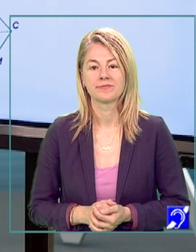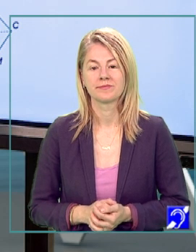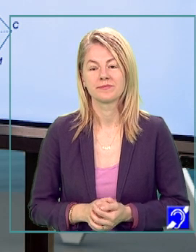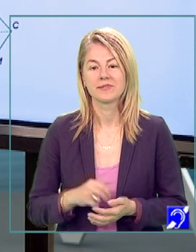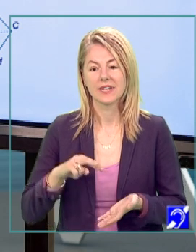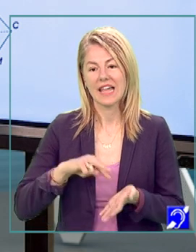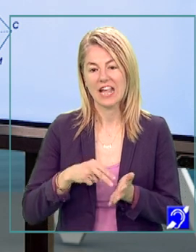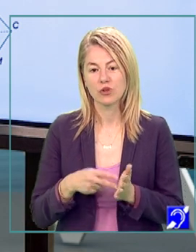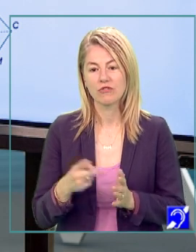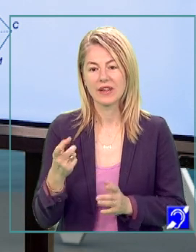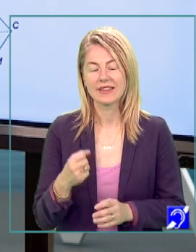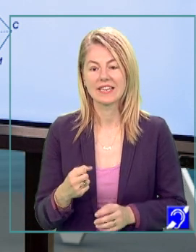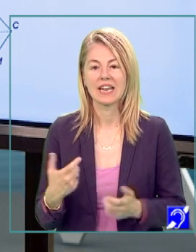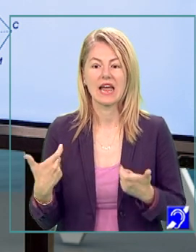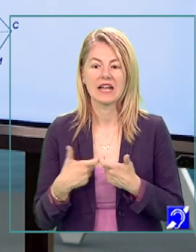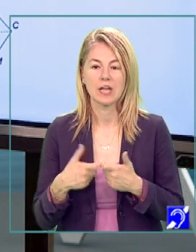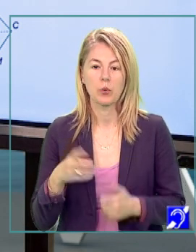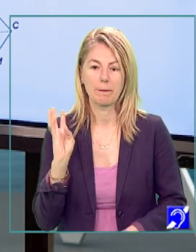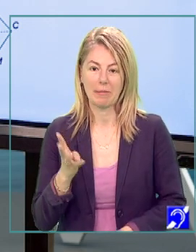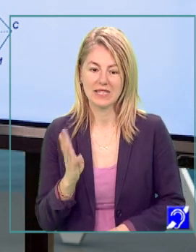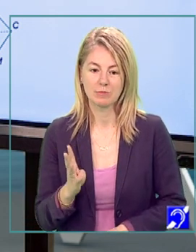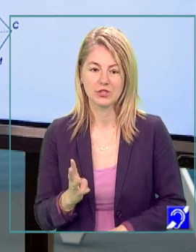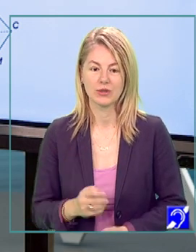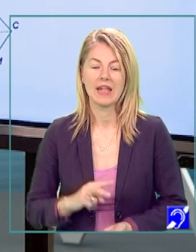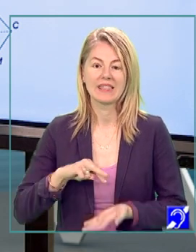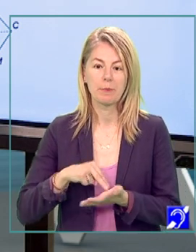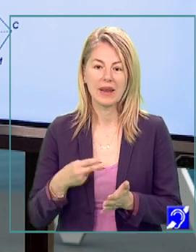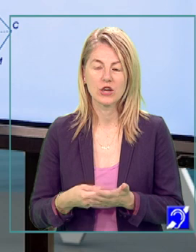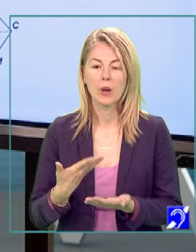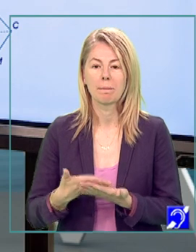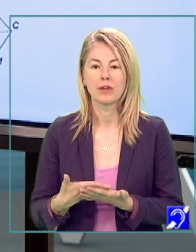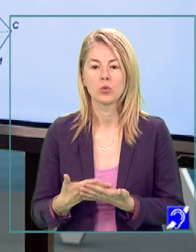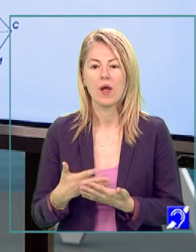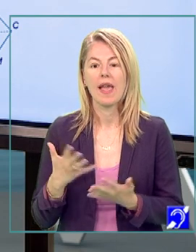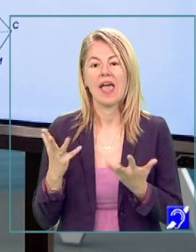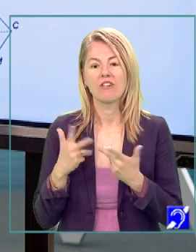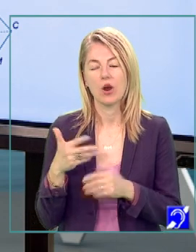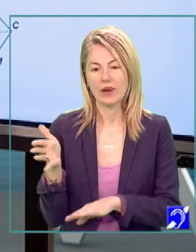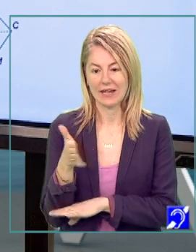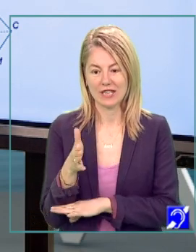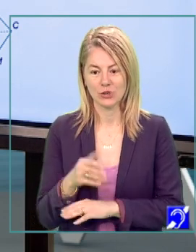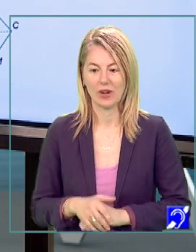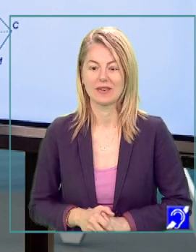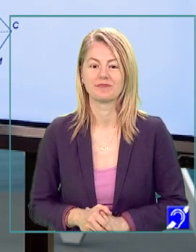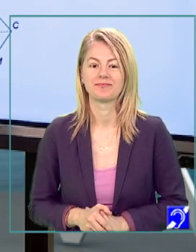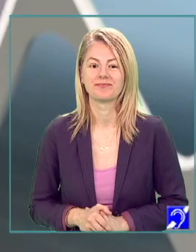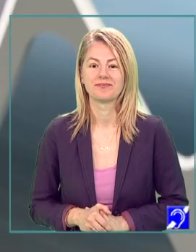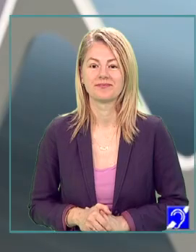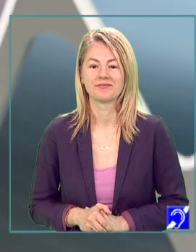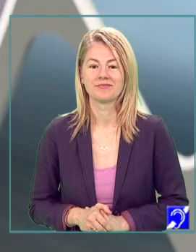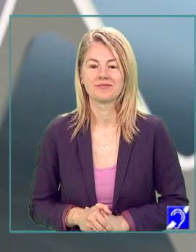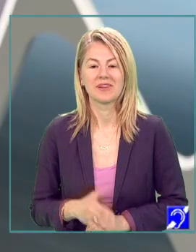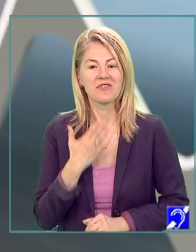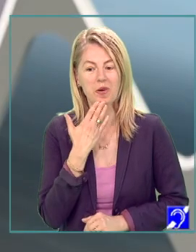exercițiile din testul 14 de pregătire pentru evaluare națională.